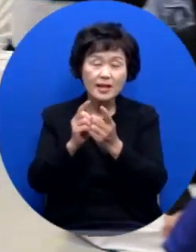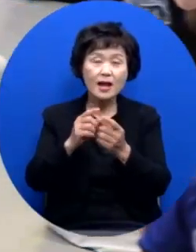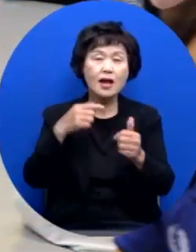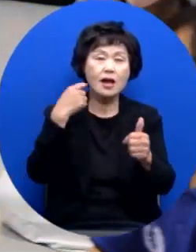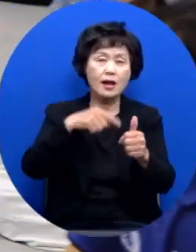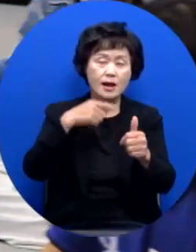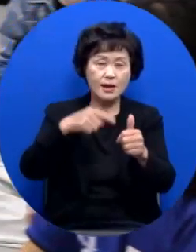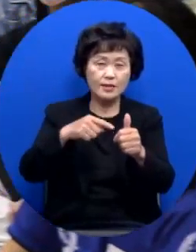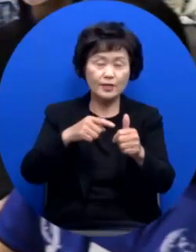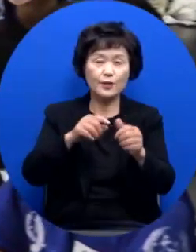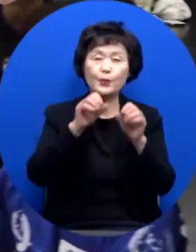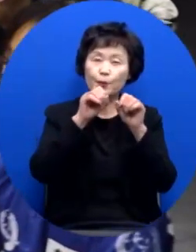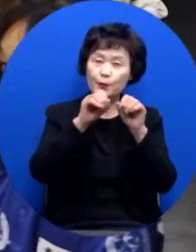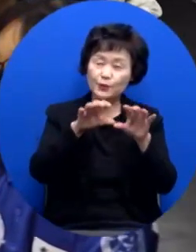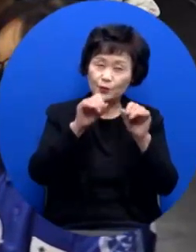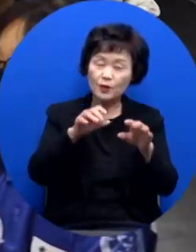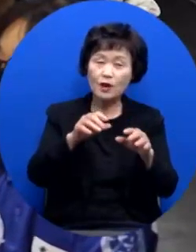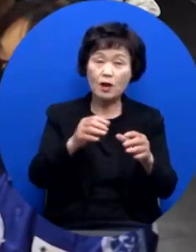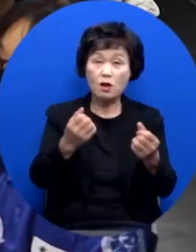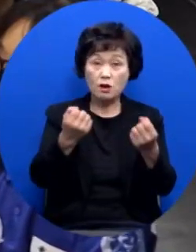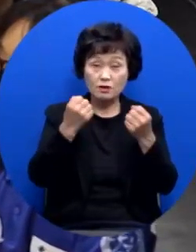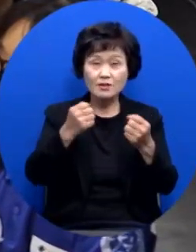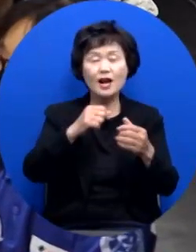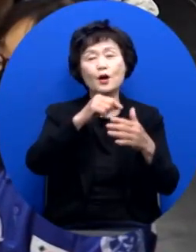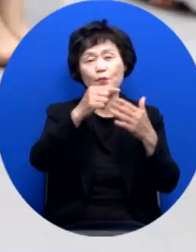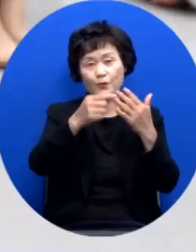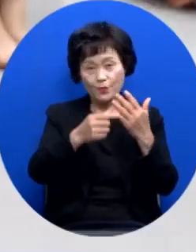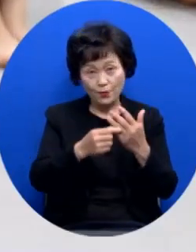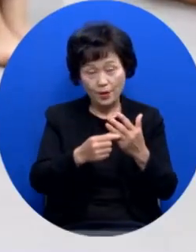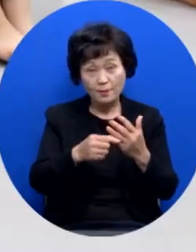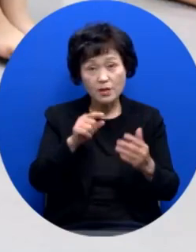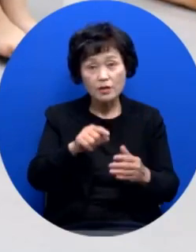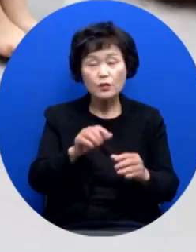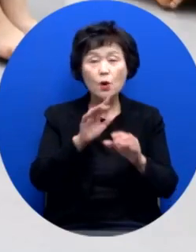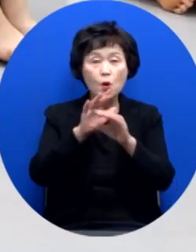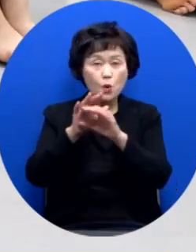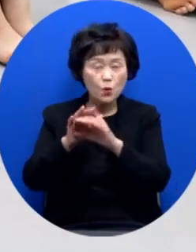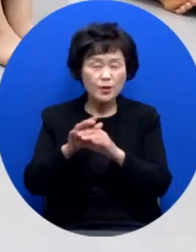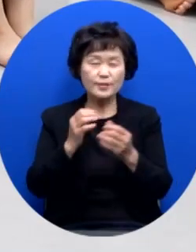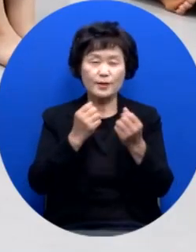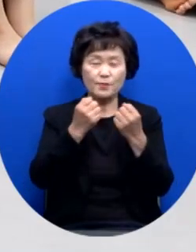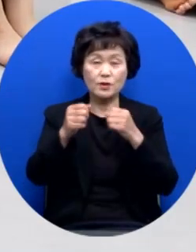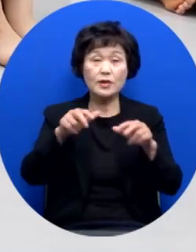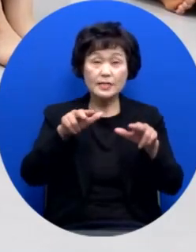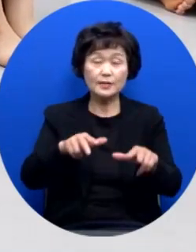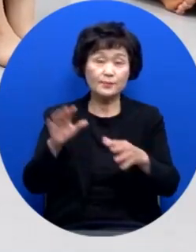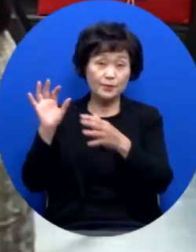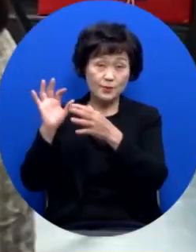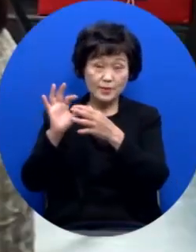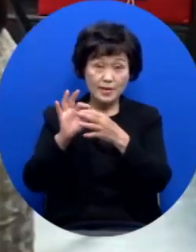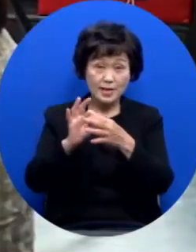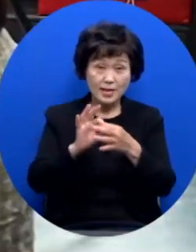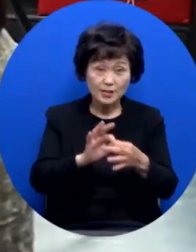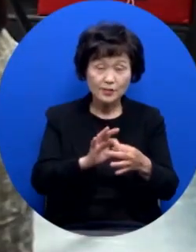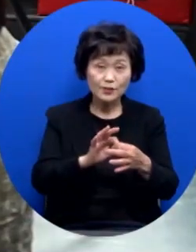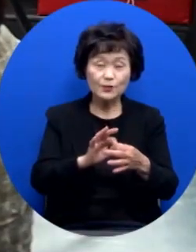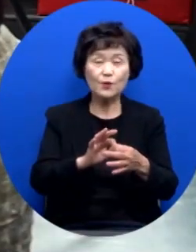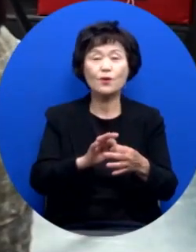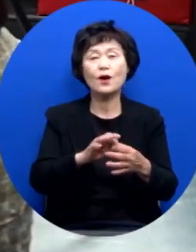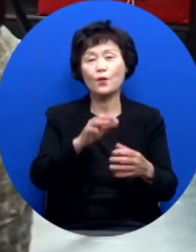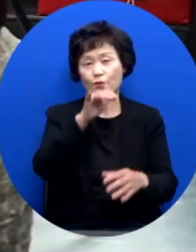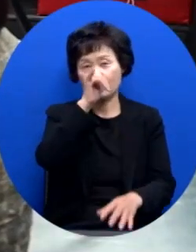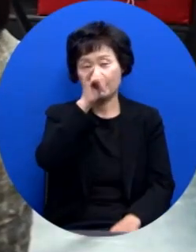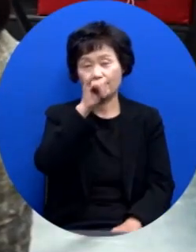교회로 인도하는 프로그램이거든요. 그 프로그램은 코로나 상황 속에서도 지금도 67클럽이 진행되고